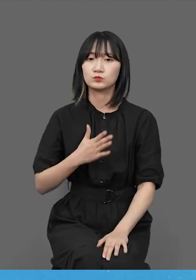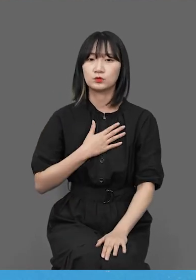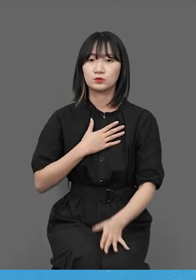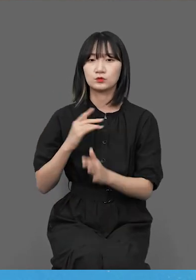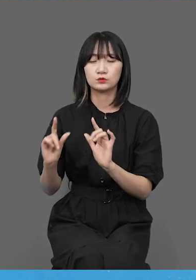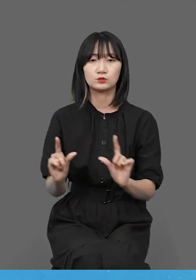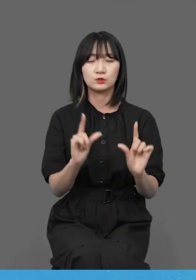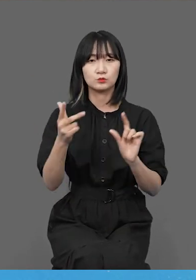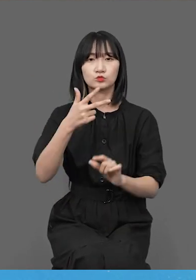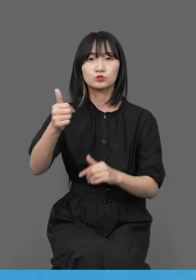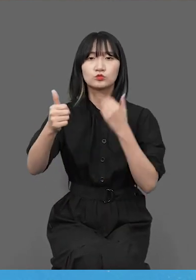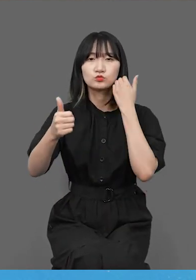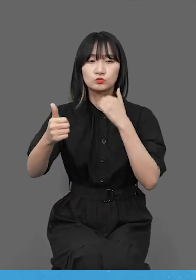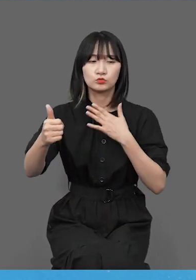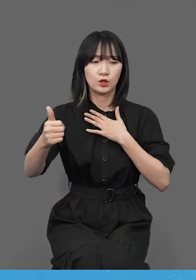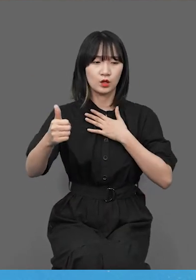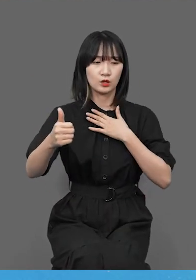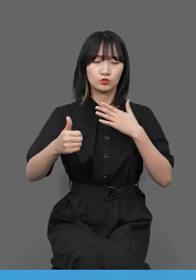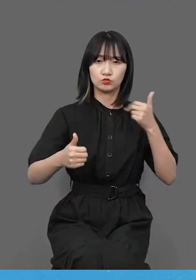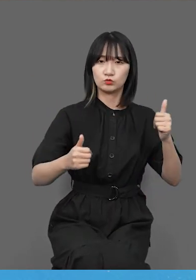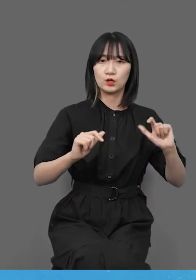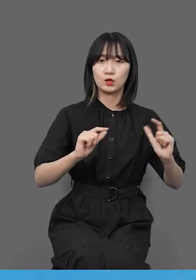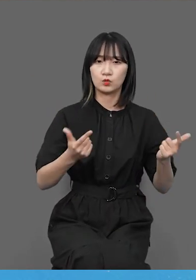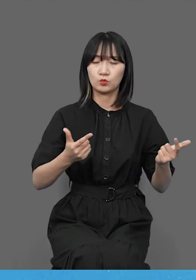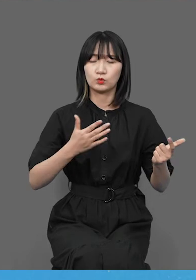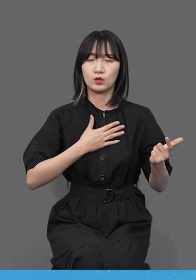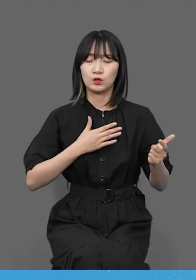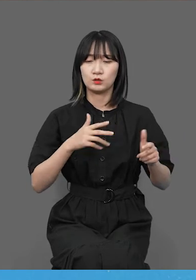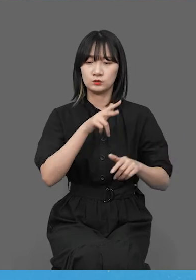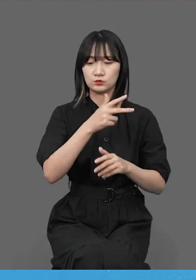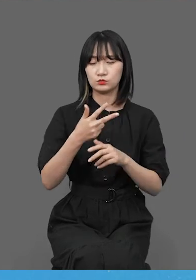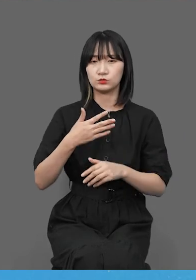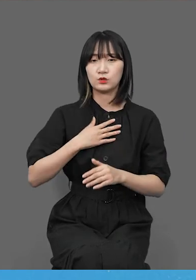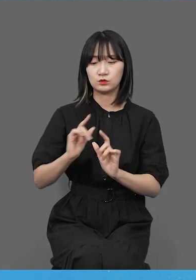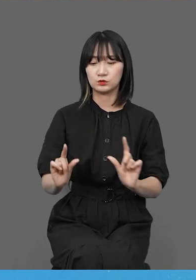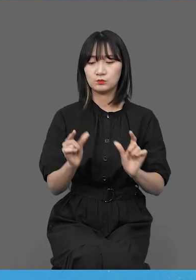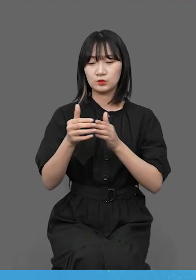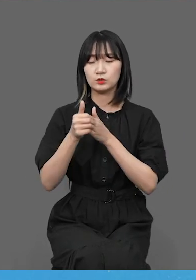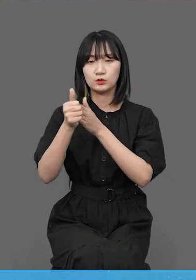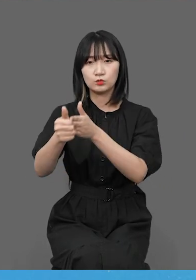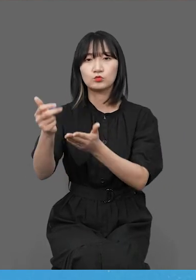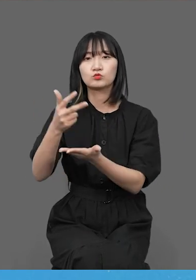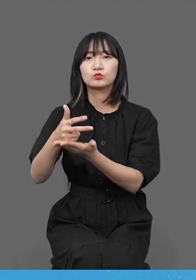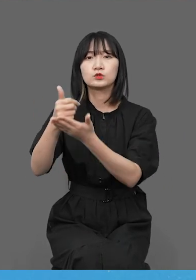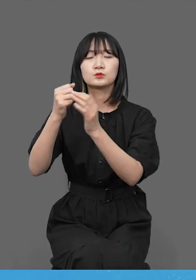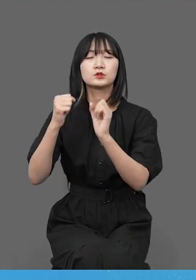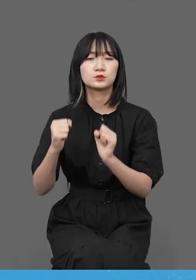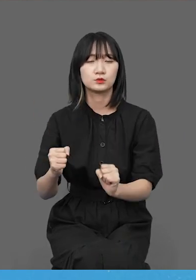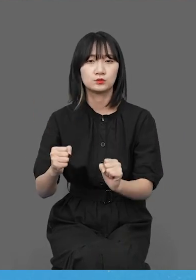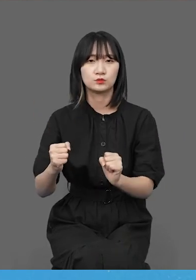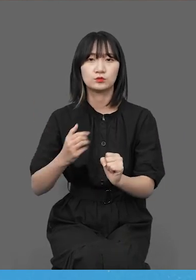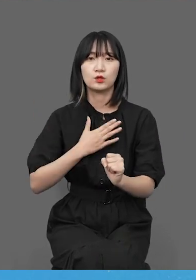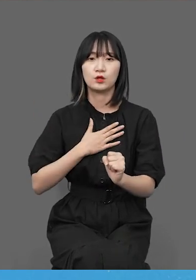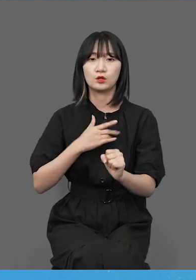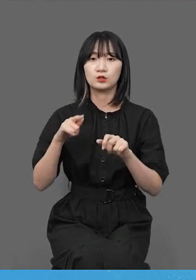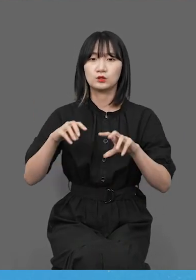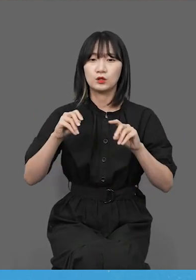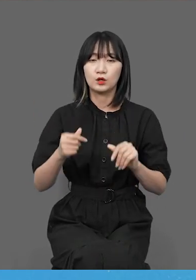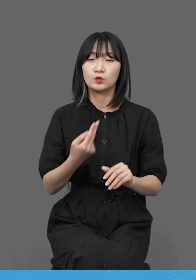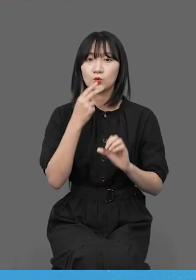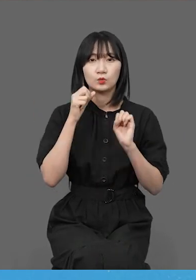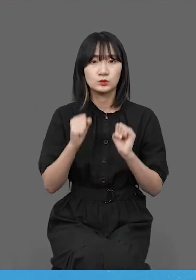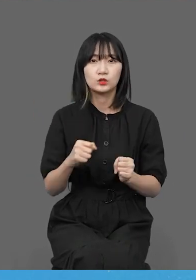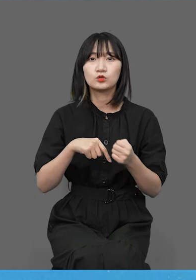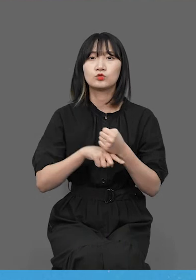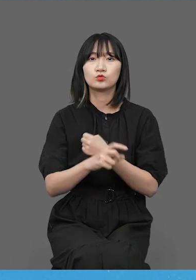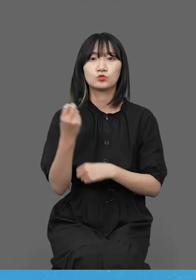내 삶의 주인이 내가 아닌 것이죠. 내 삶을 이끌어 주시는 분이 있는 거예요. 내가 이 땅에 존재하게